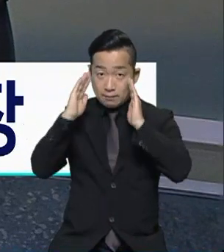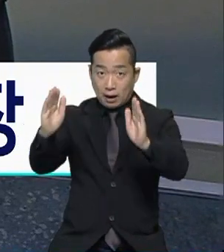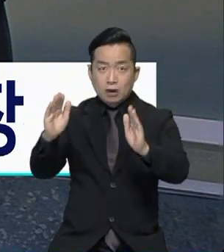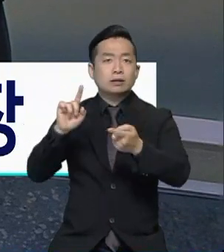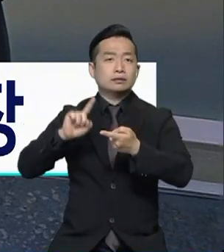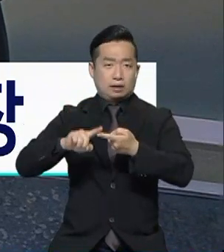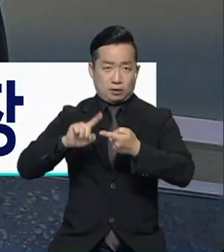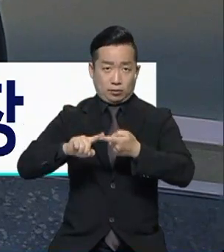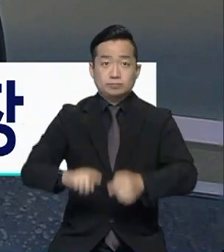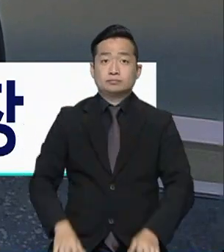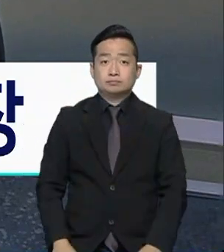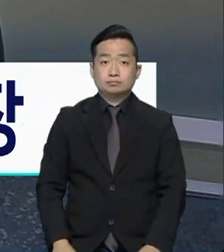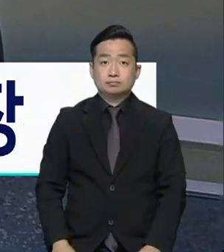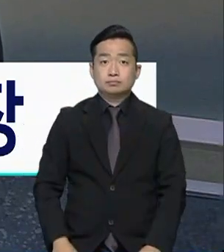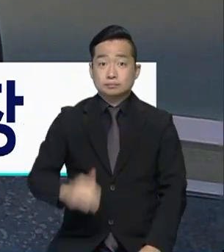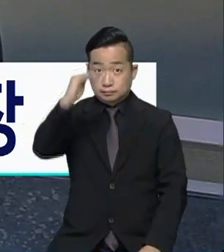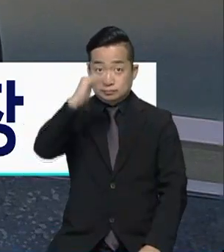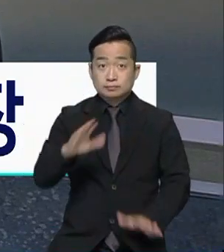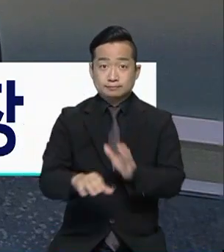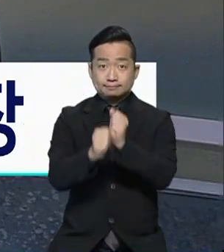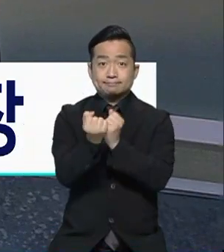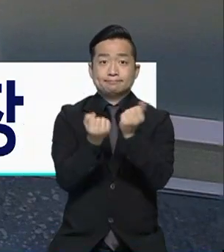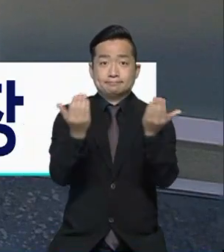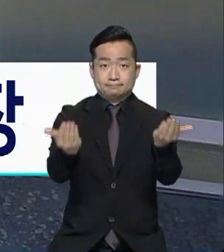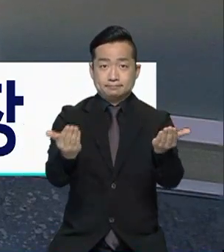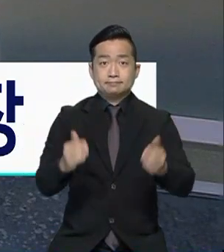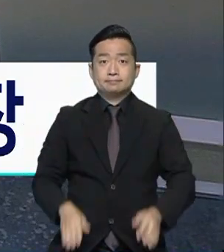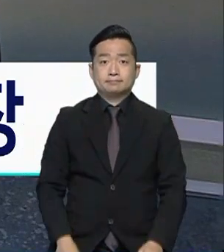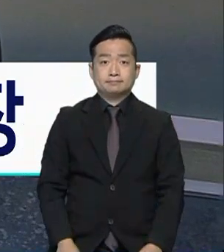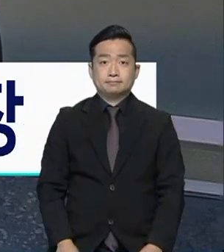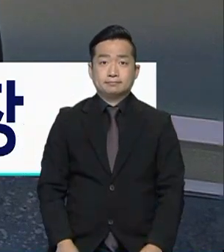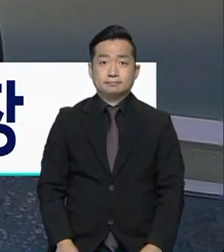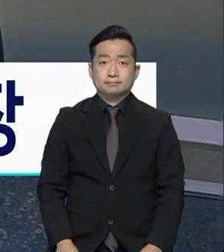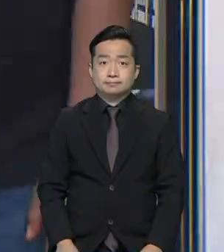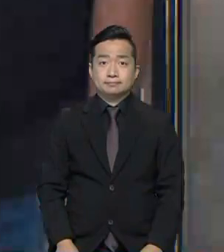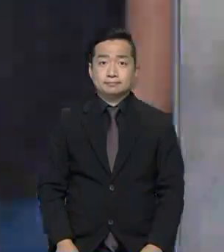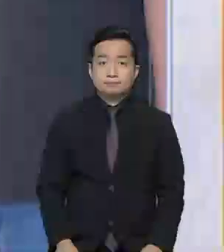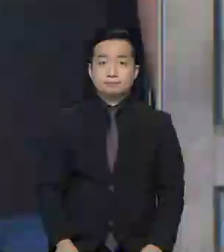거라고 말했습니다. 이 내용은 전병남 기자가 전하겠습니다.